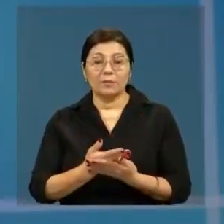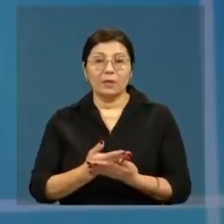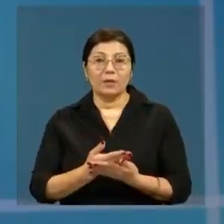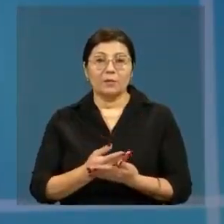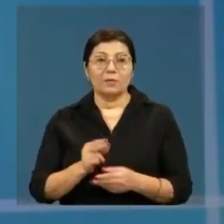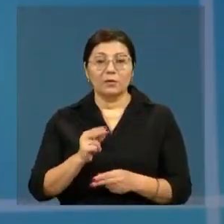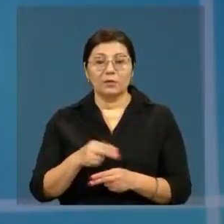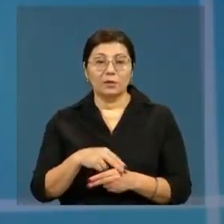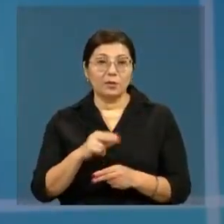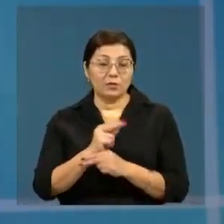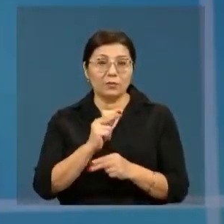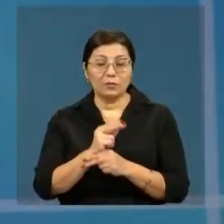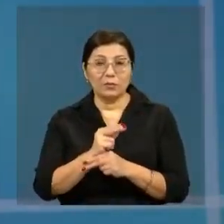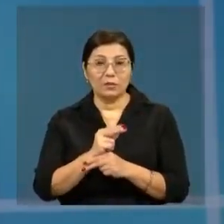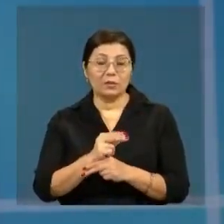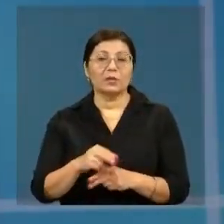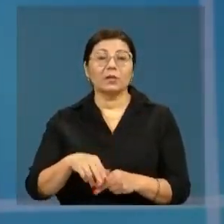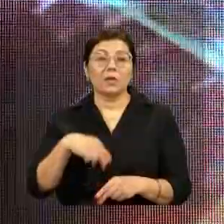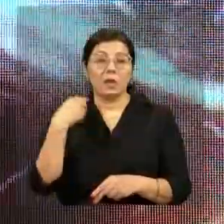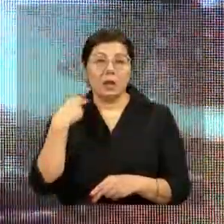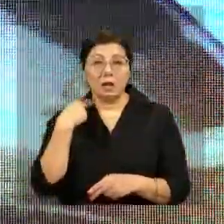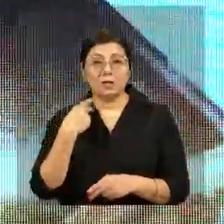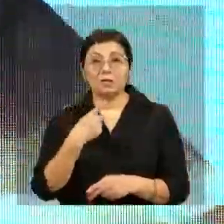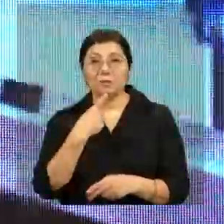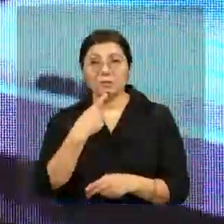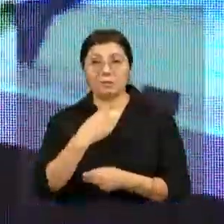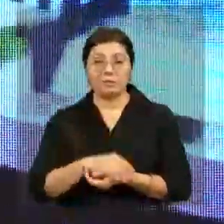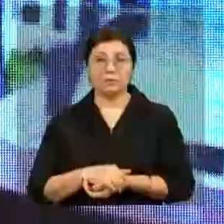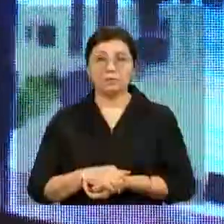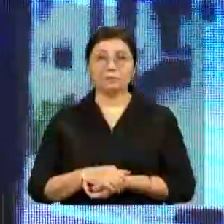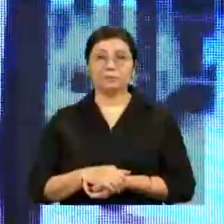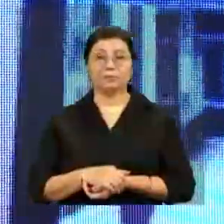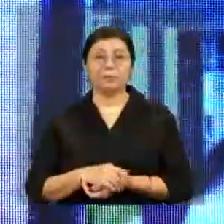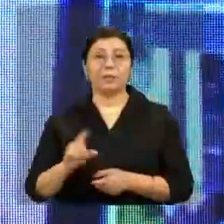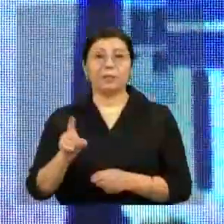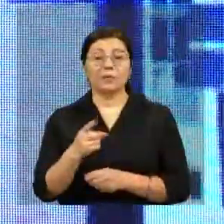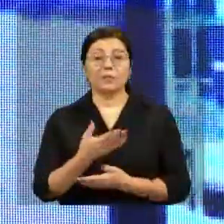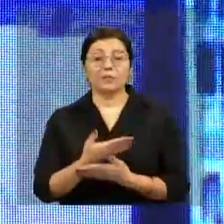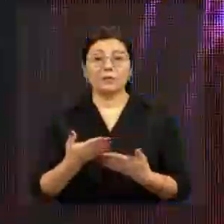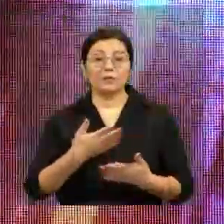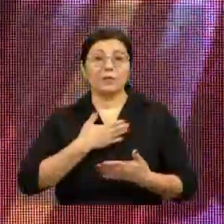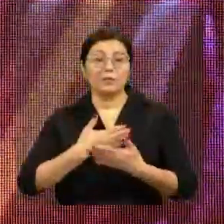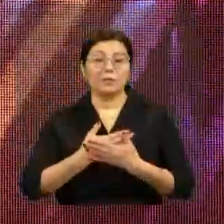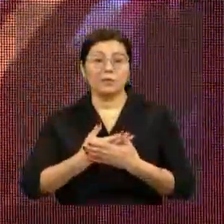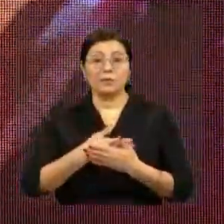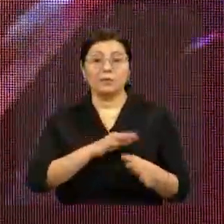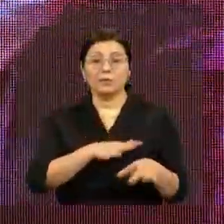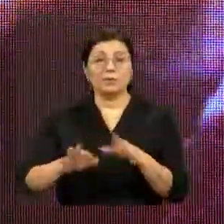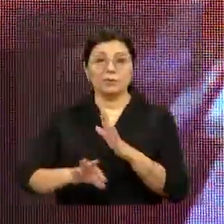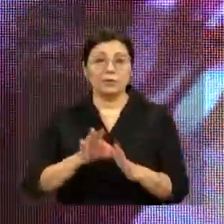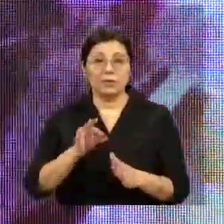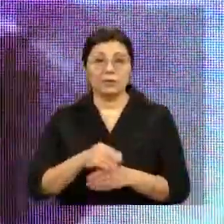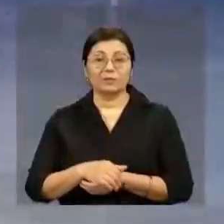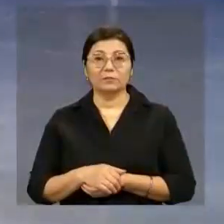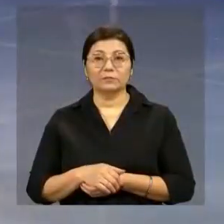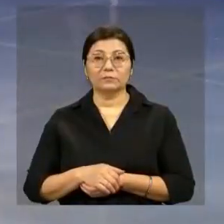изучала английский. Наша главная цель — это изучать английский. А, то есть иностранные языки изучать, да, в основном? Да. Но почему именно волонтерство? Почему выбрали? Вам кто-то подсказал, вы сами